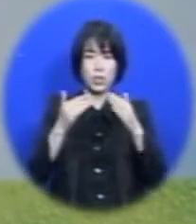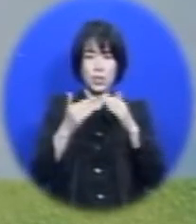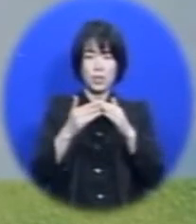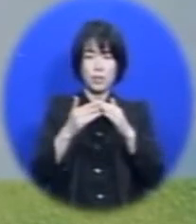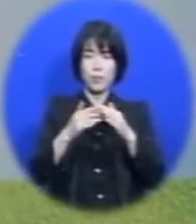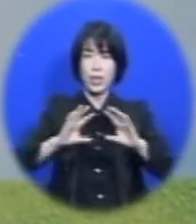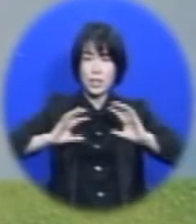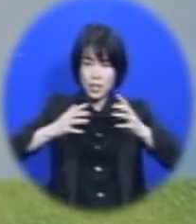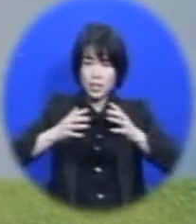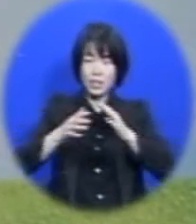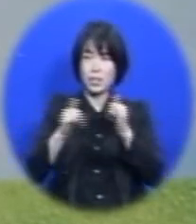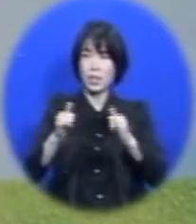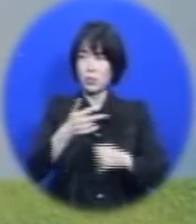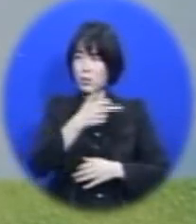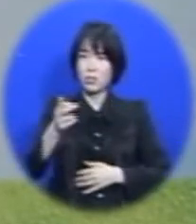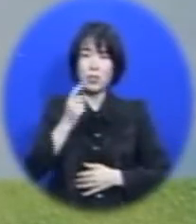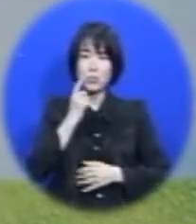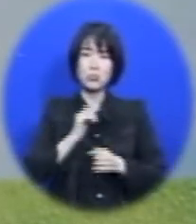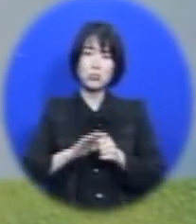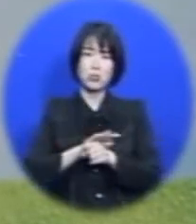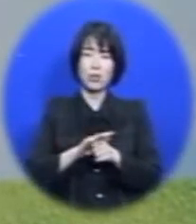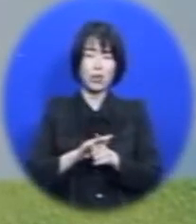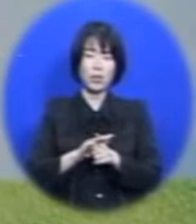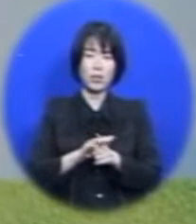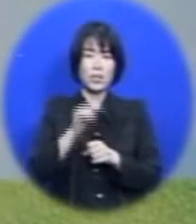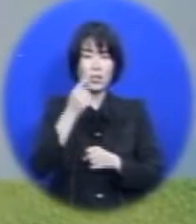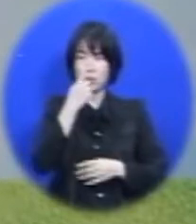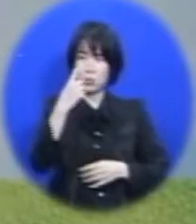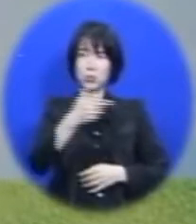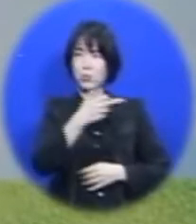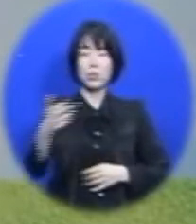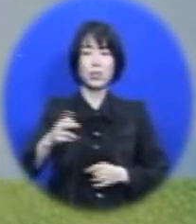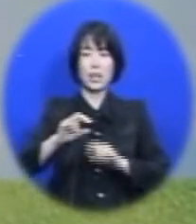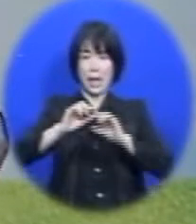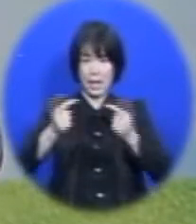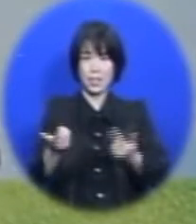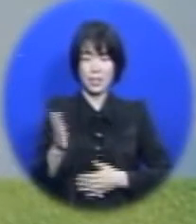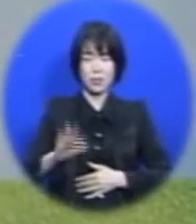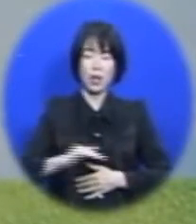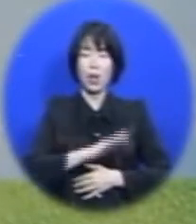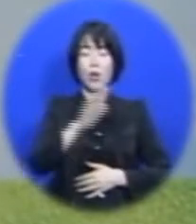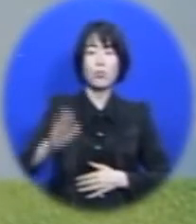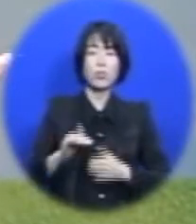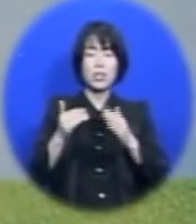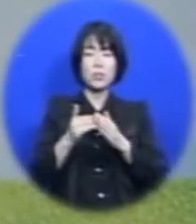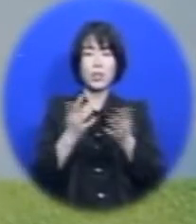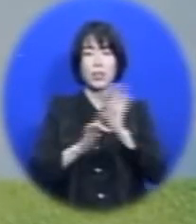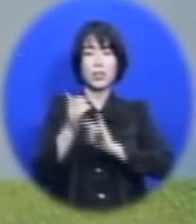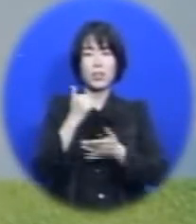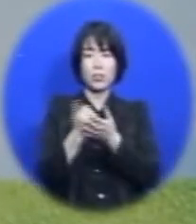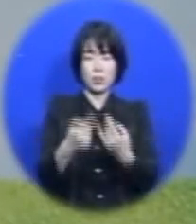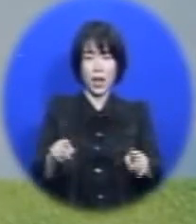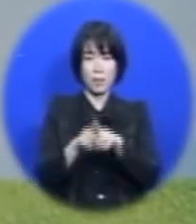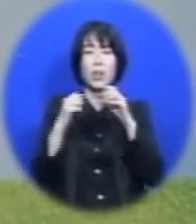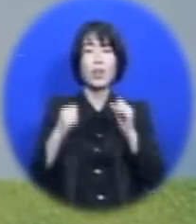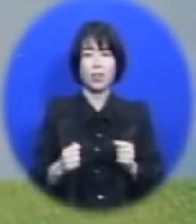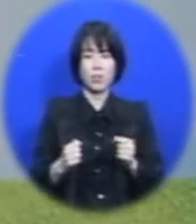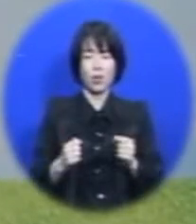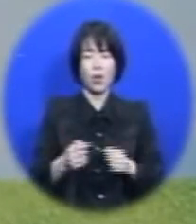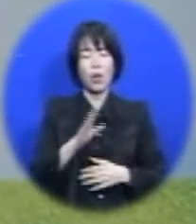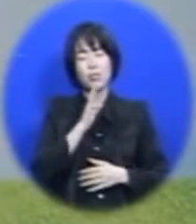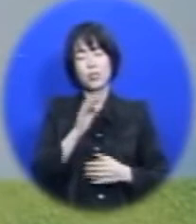세상 사람들이 뭐 크게 부러워할 만한 그런 크고 멋있는 집 아니어도 우리 집에는 예수님이 함께 계세요.